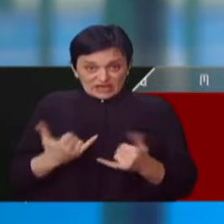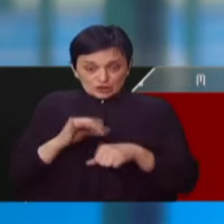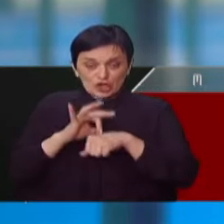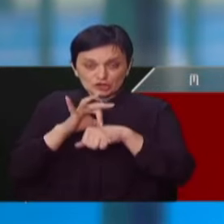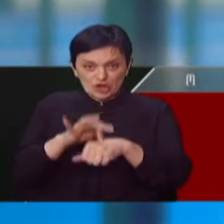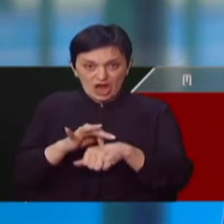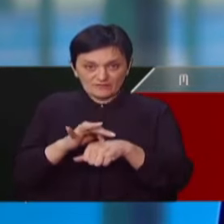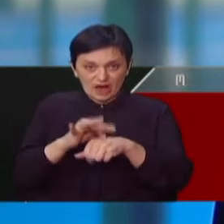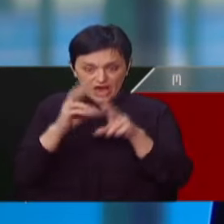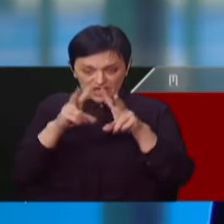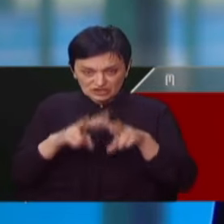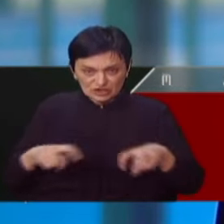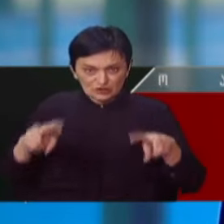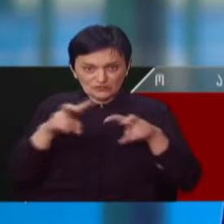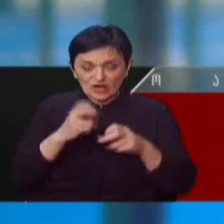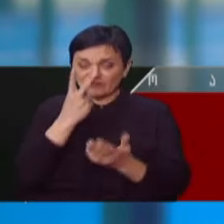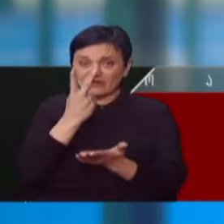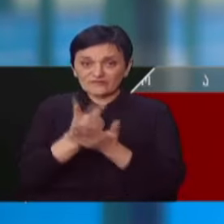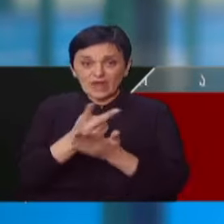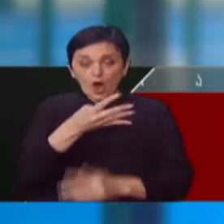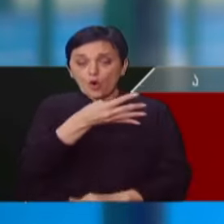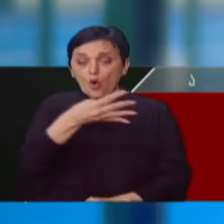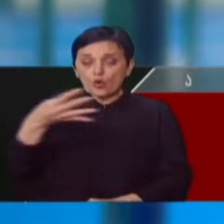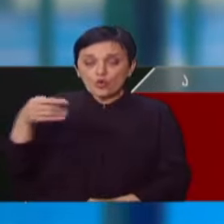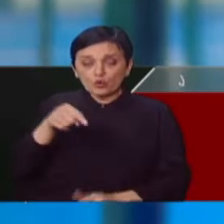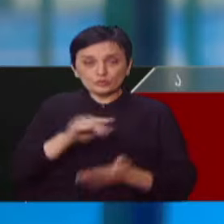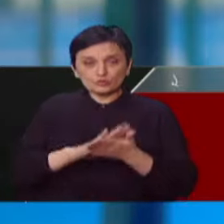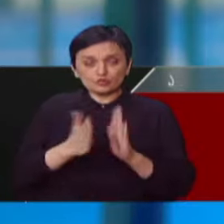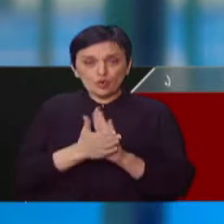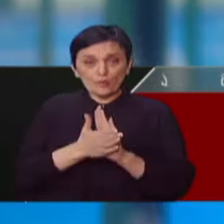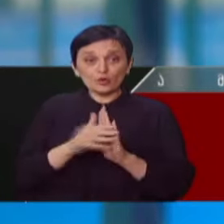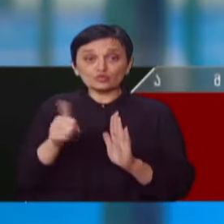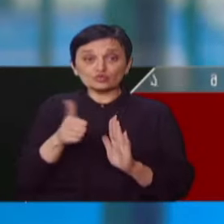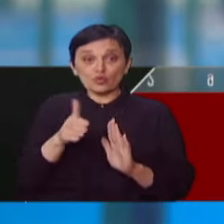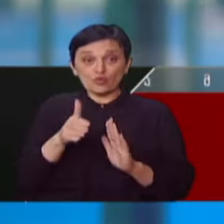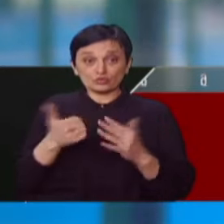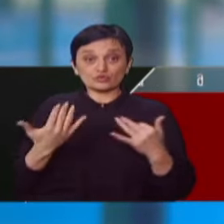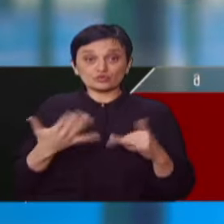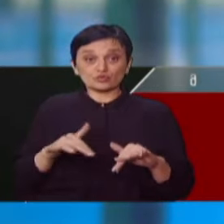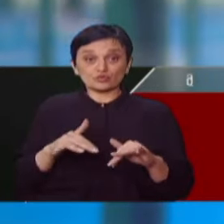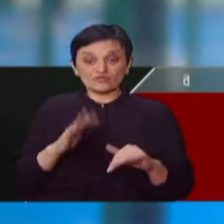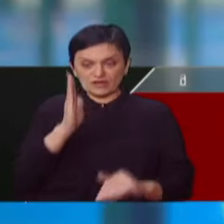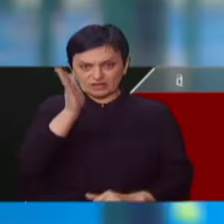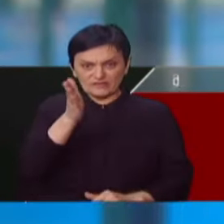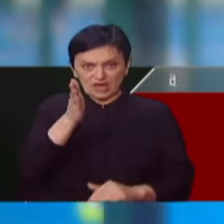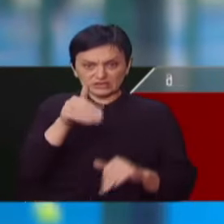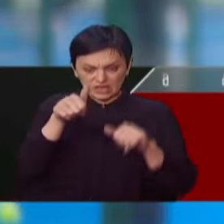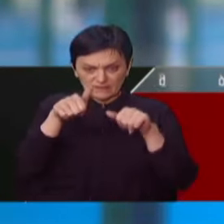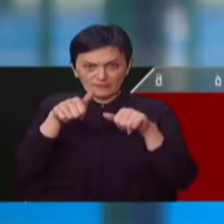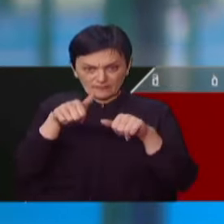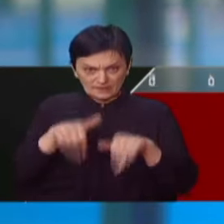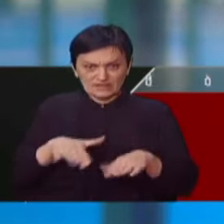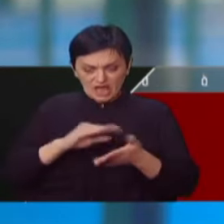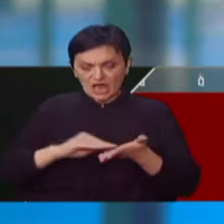ჩავატარებთ ყველანაირ კვლევას ვნახოთ კორპუსის მდგომარეობა და როგორც კი უკვე გვექნება დასკვნები